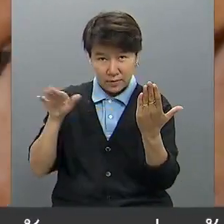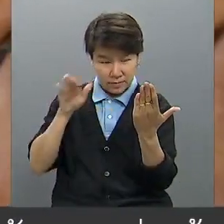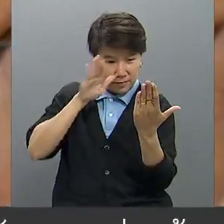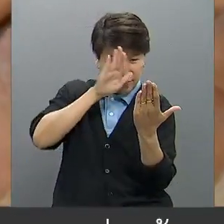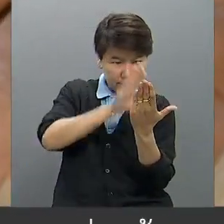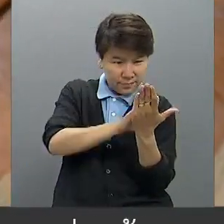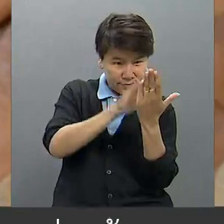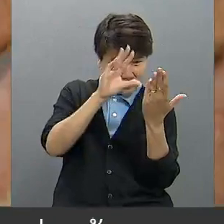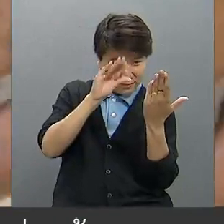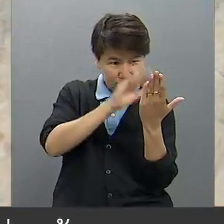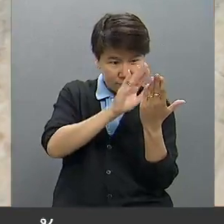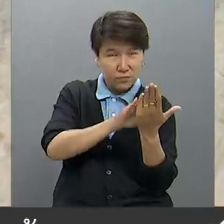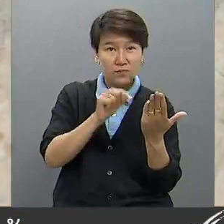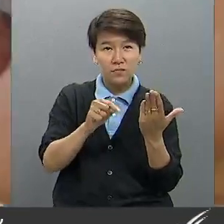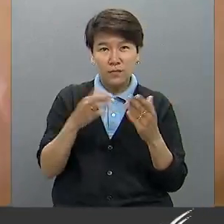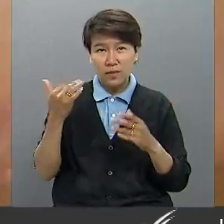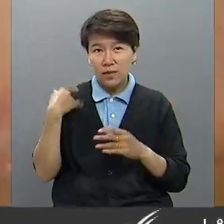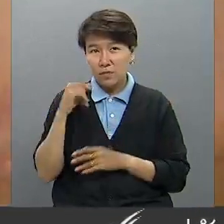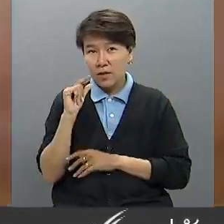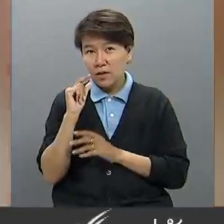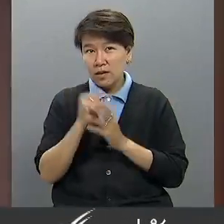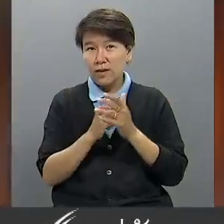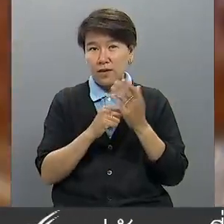กต้องใช้ลูกปลา1ดอกใช้5ชั้นนะ